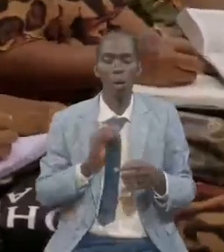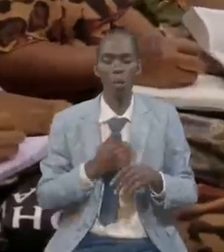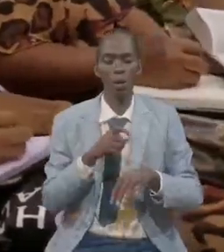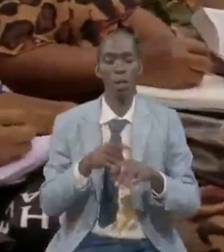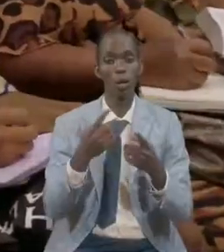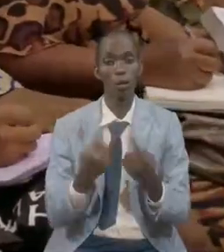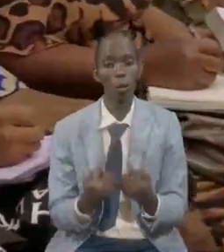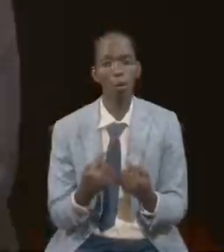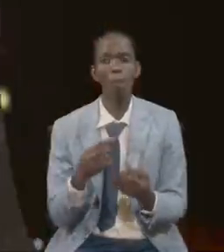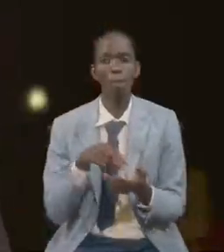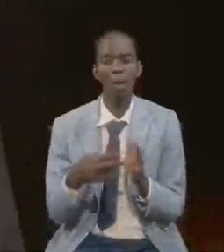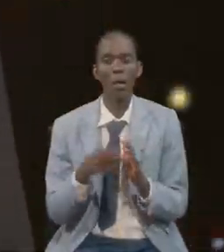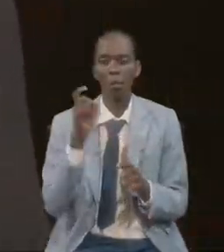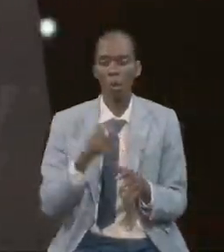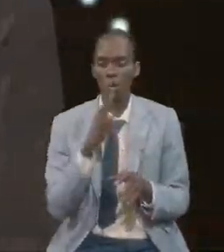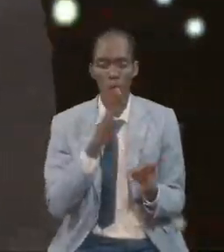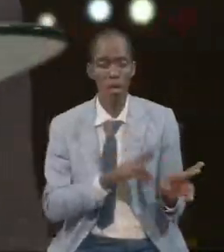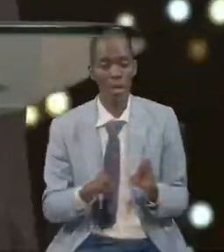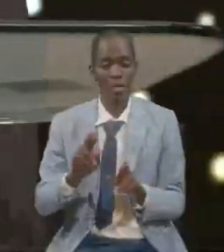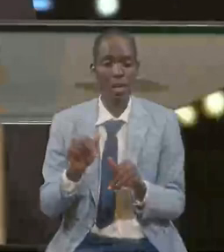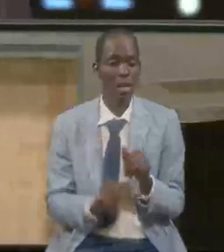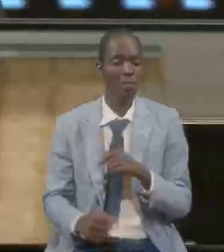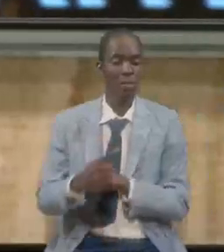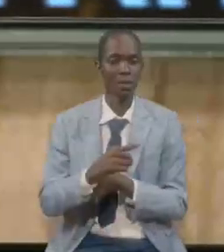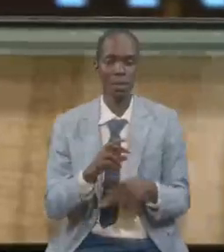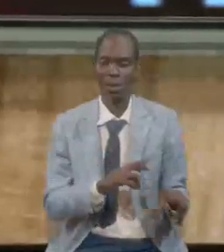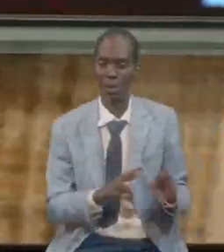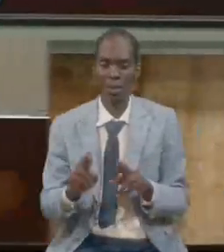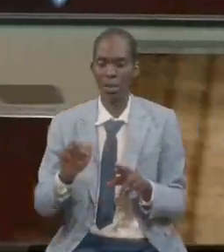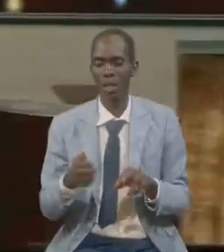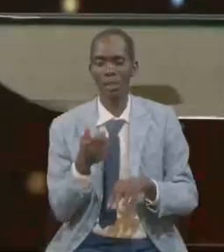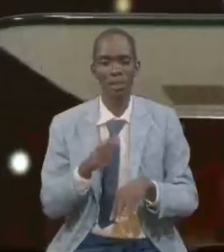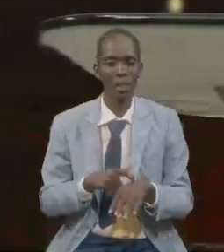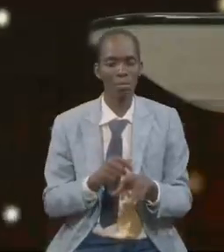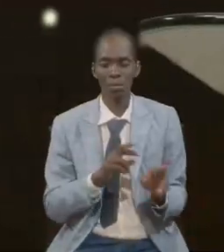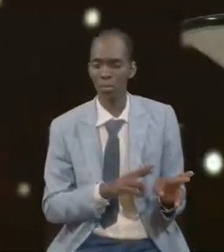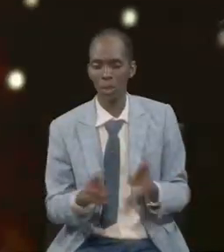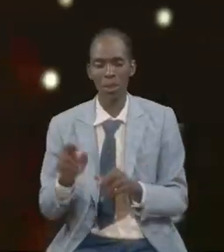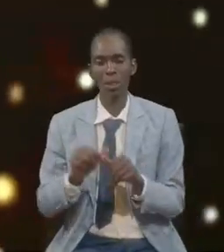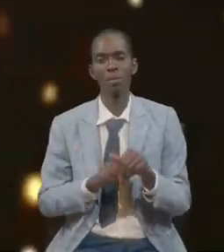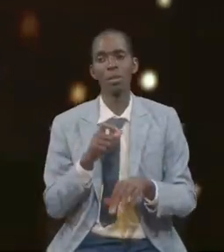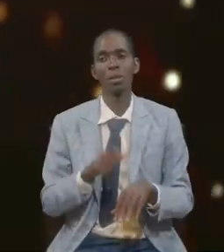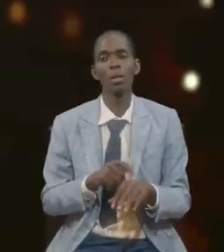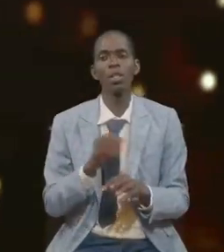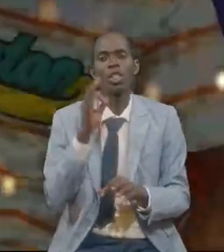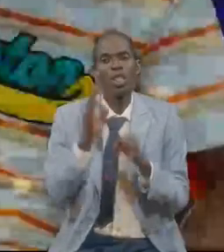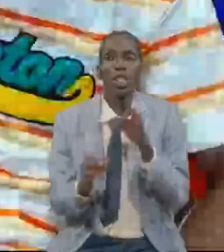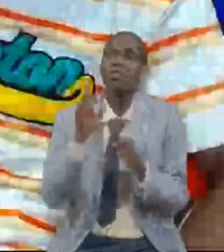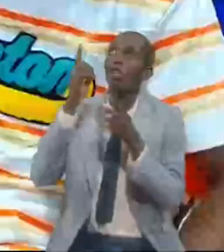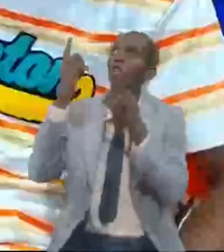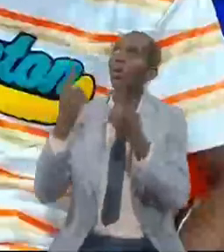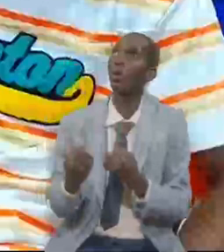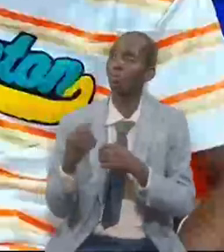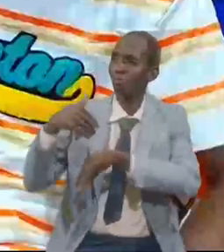sonne? Soyez prêts à tout. Soyez prêts chaque jour. Soyez prêts chaque nuit. Et s'il vient cette nuit, y